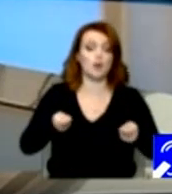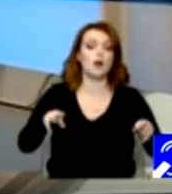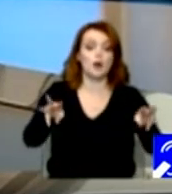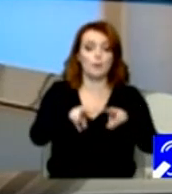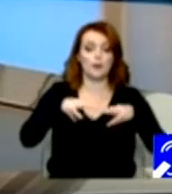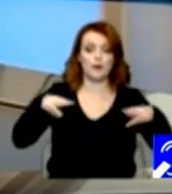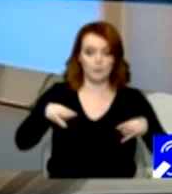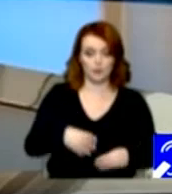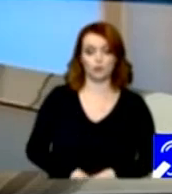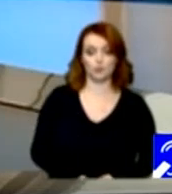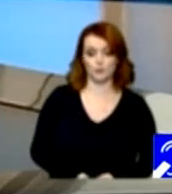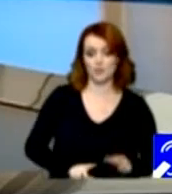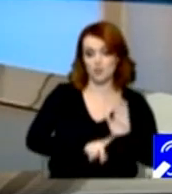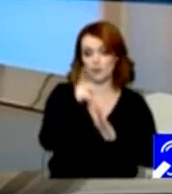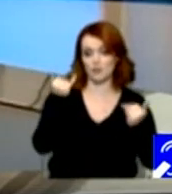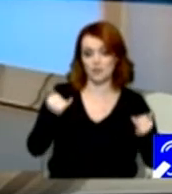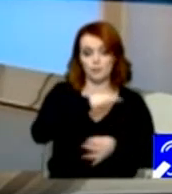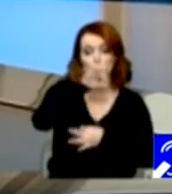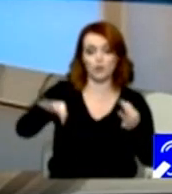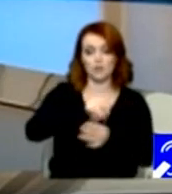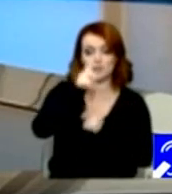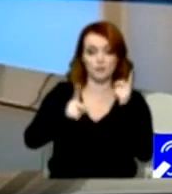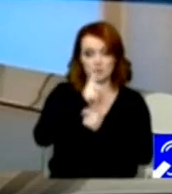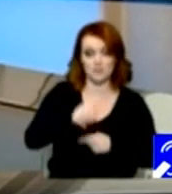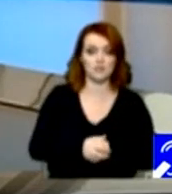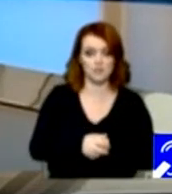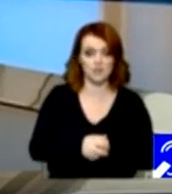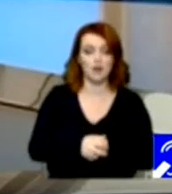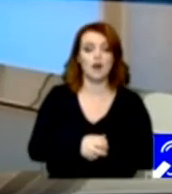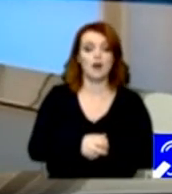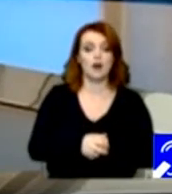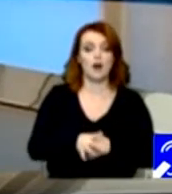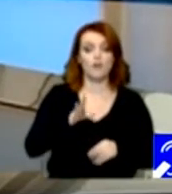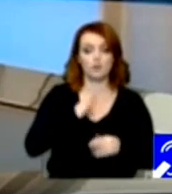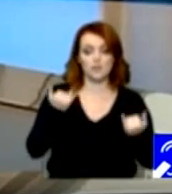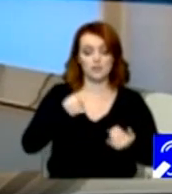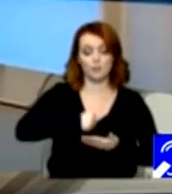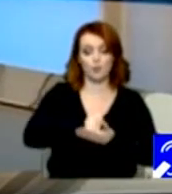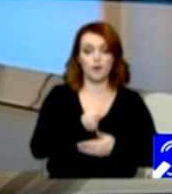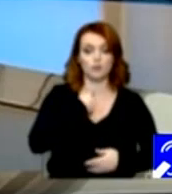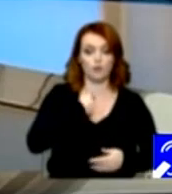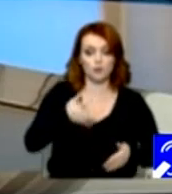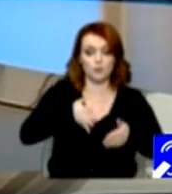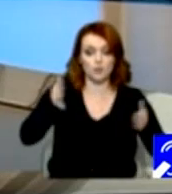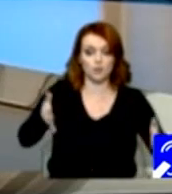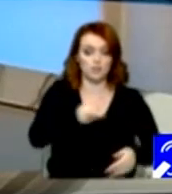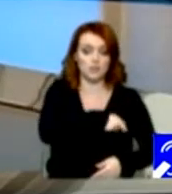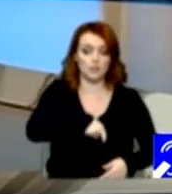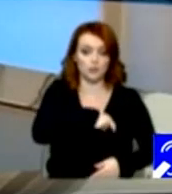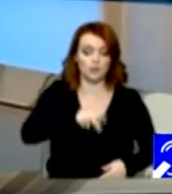în cea a Parlamentului proiectul de modificare a codului serviciilor media a fost aprobat cu votul majorității Deputaților